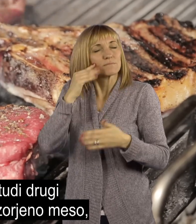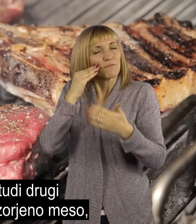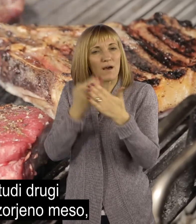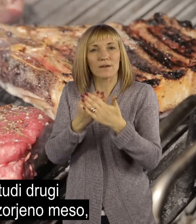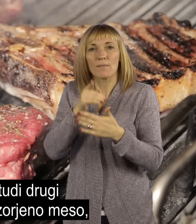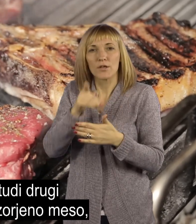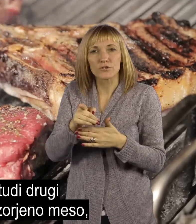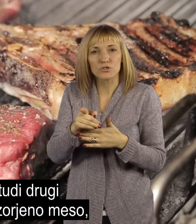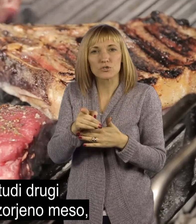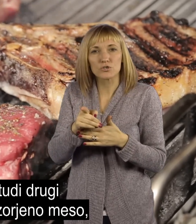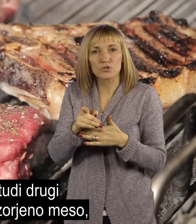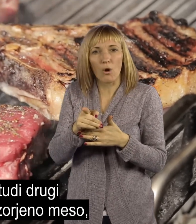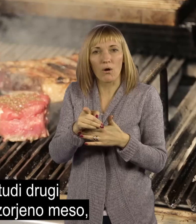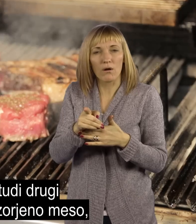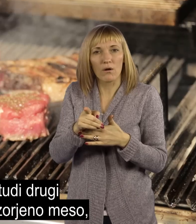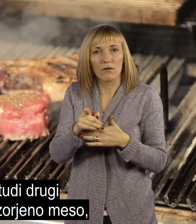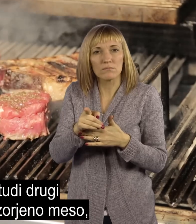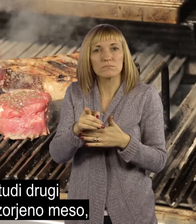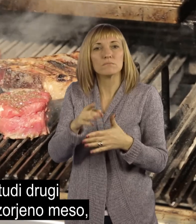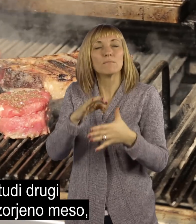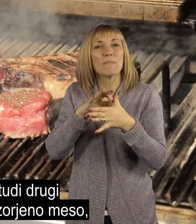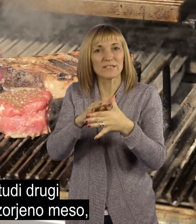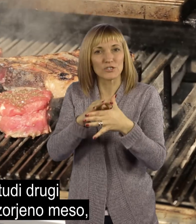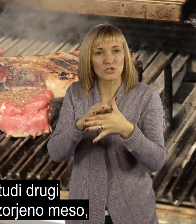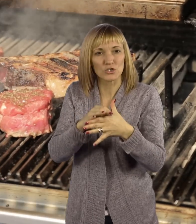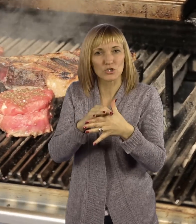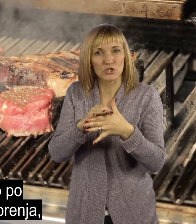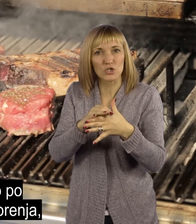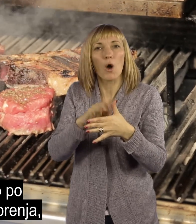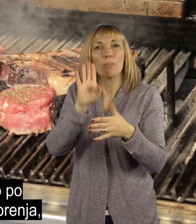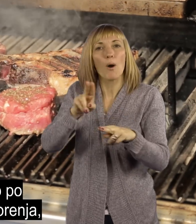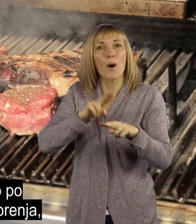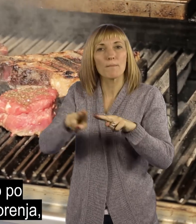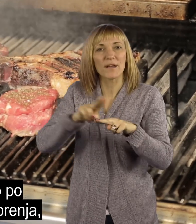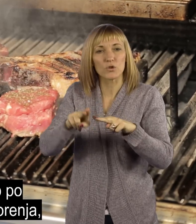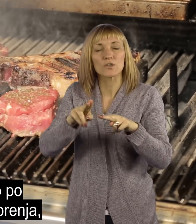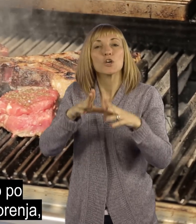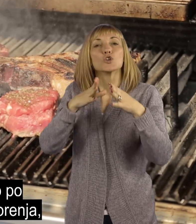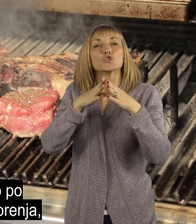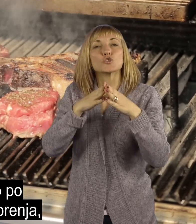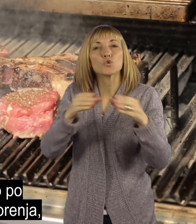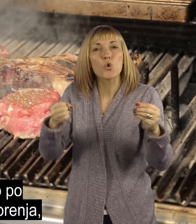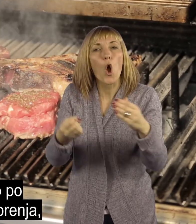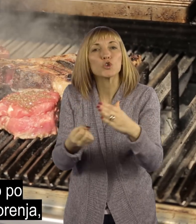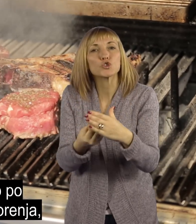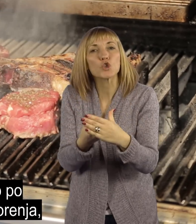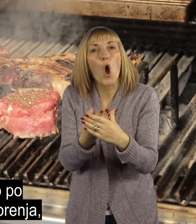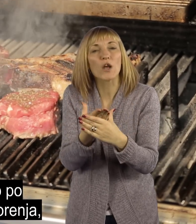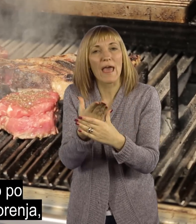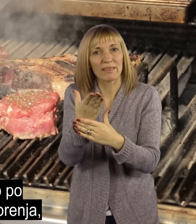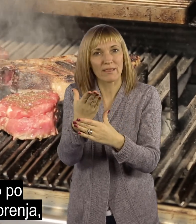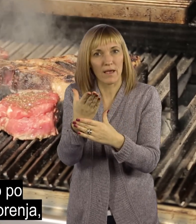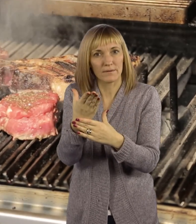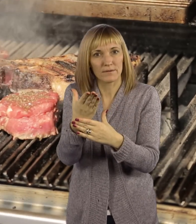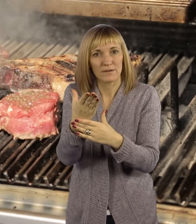prisegamo izključno na zorjeno meso, če je možno po metodi suhega